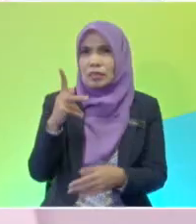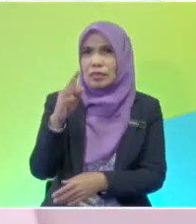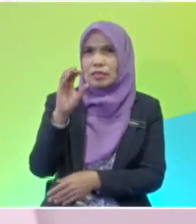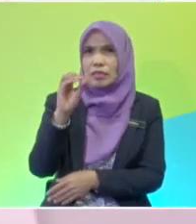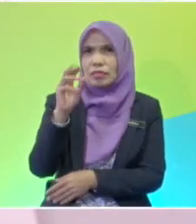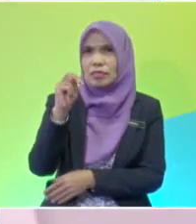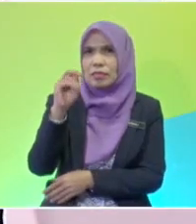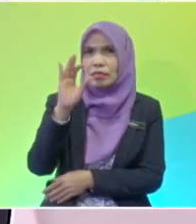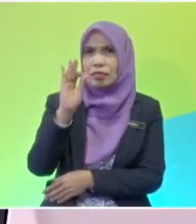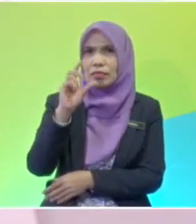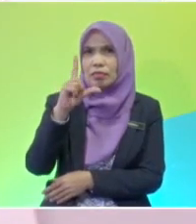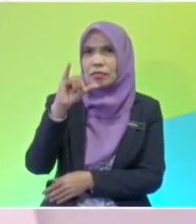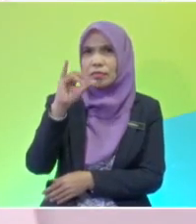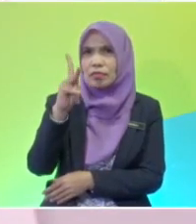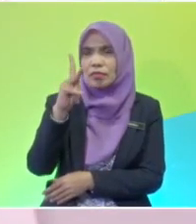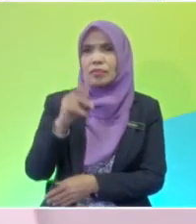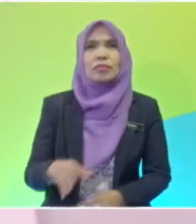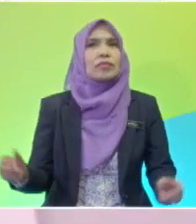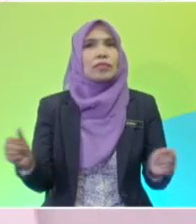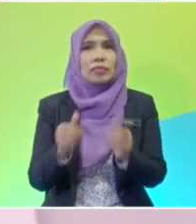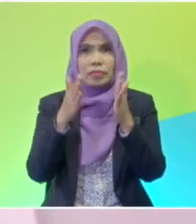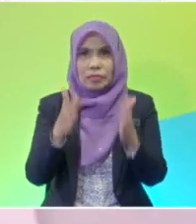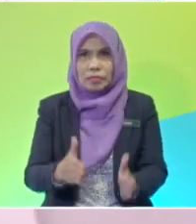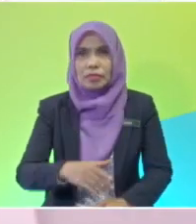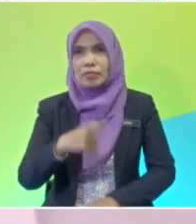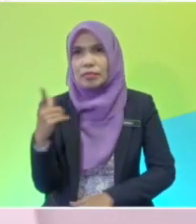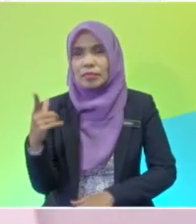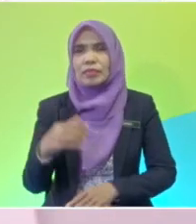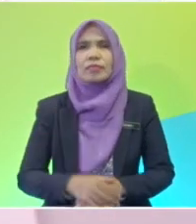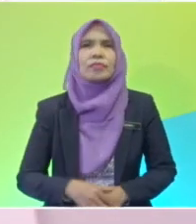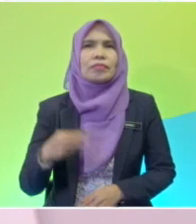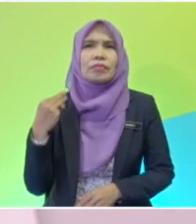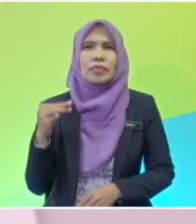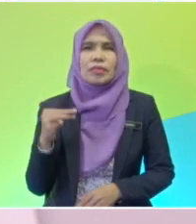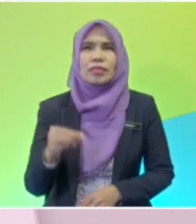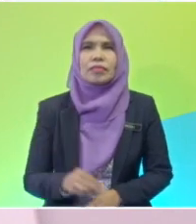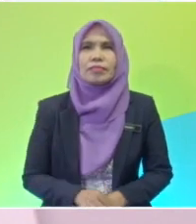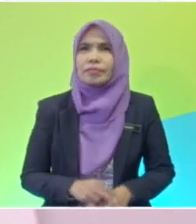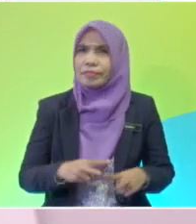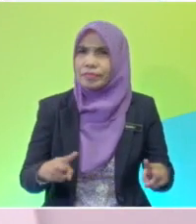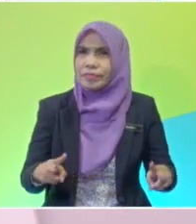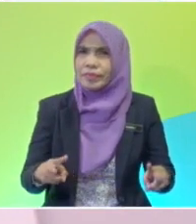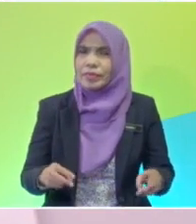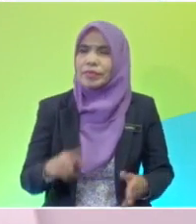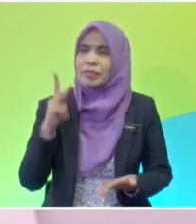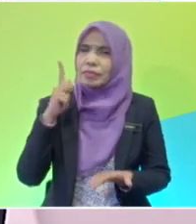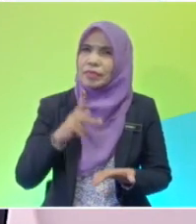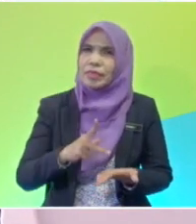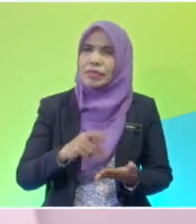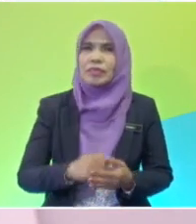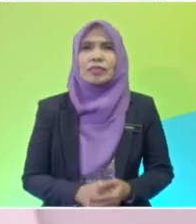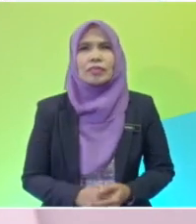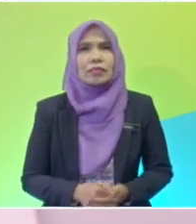mereka atau pemuri yang mempunyai kritik di rendah ini mereka sangat percaya yang mereka itu betul orang lain salah